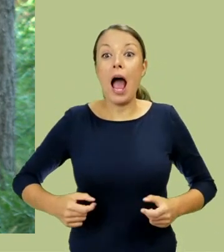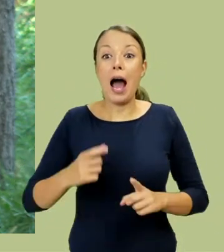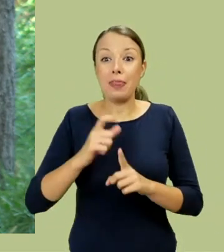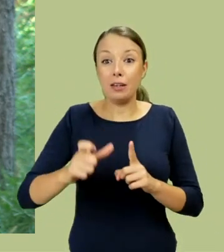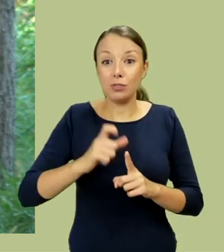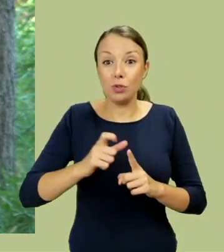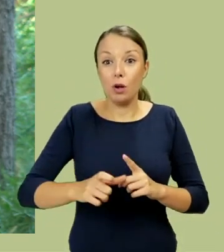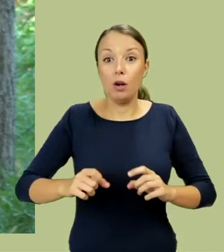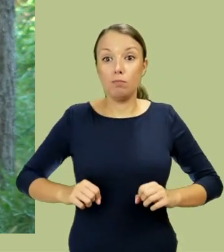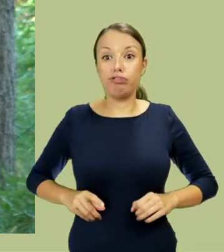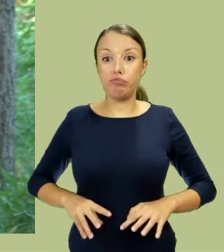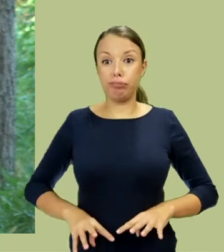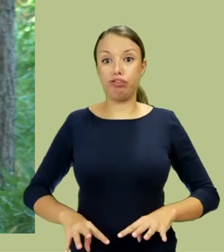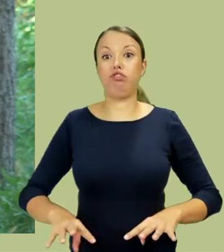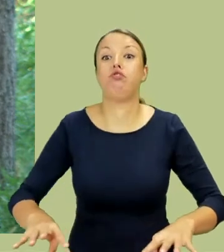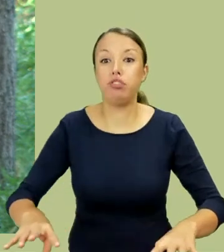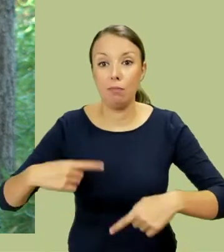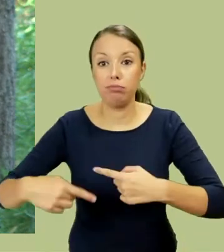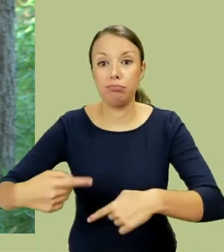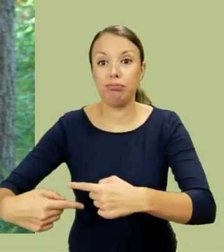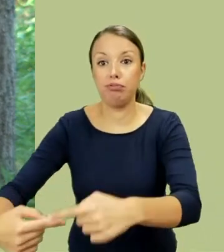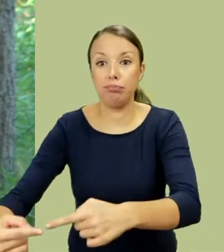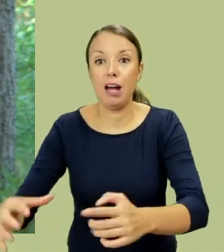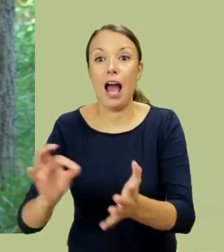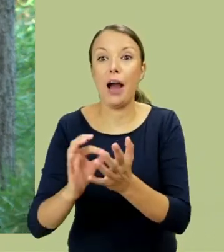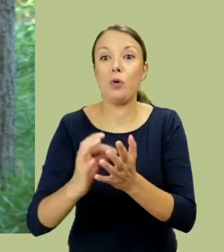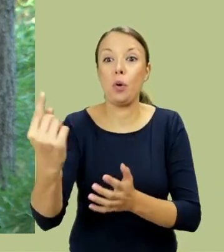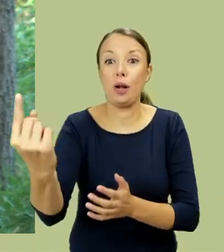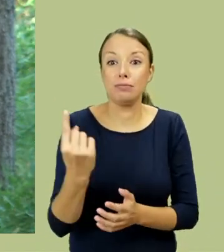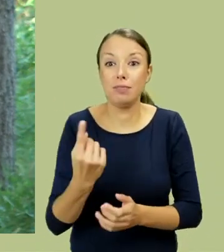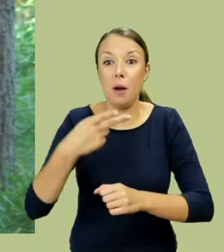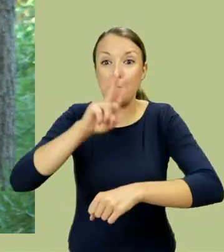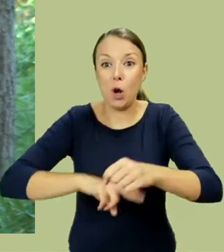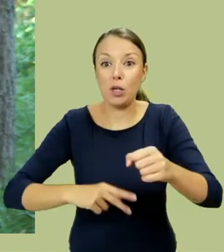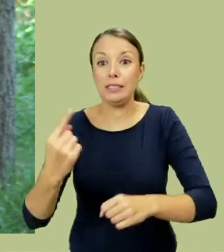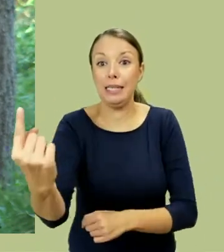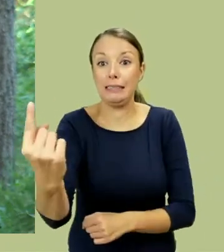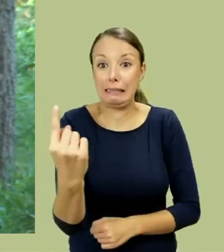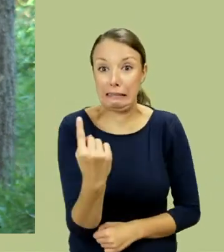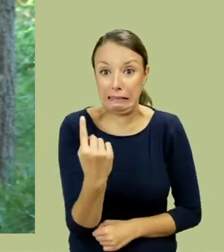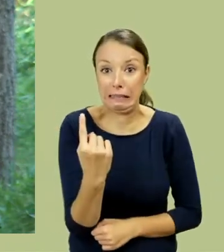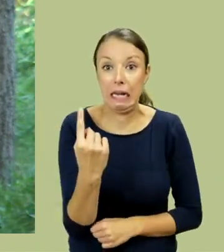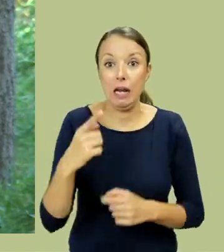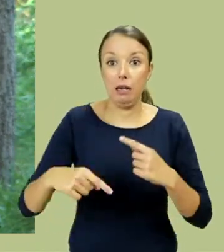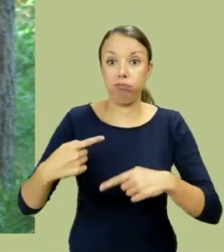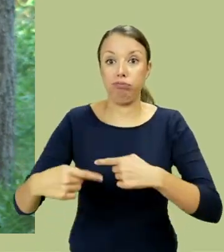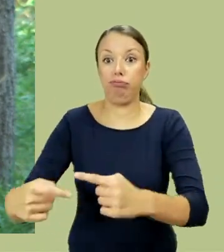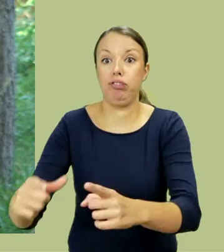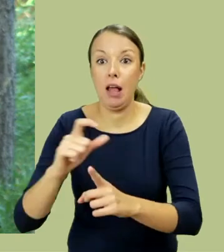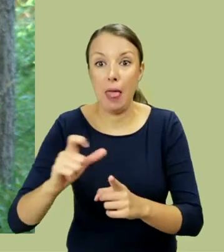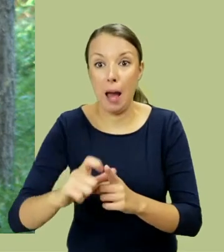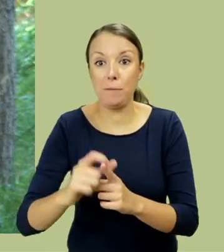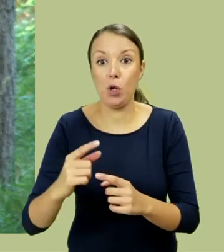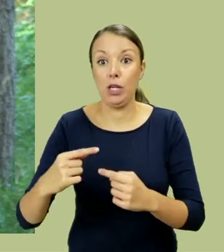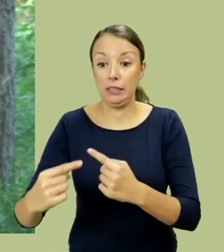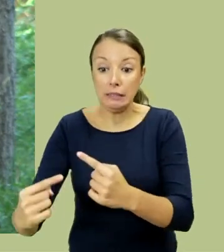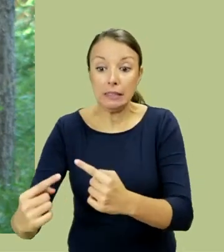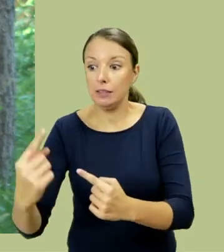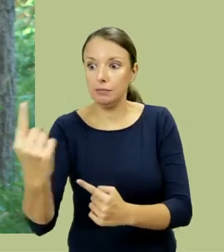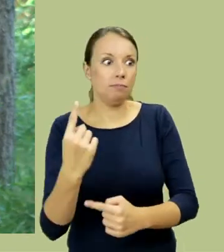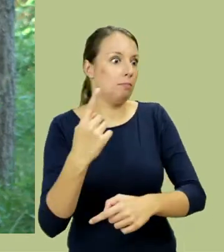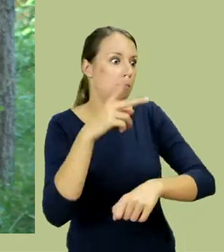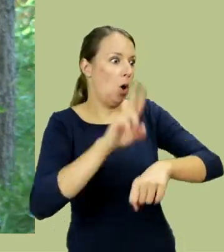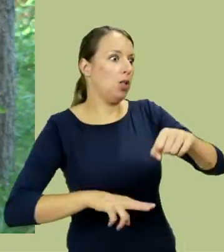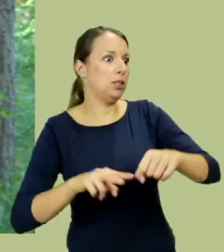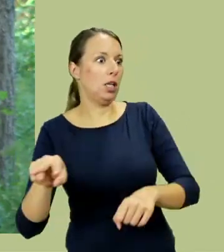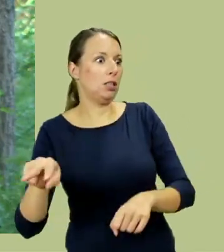żandarma naboje. Na szczęście dziewczynom udało się uciec. Jedna odwróciła uwagę, uciekły gdzieś do